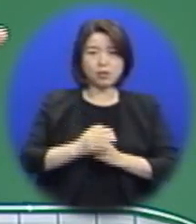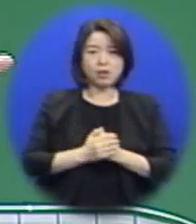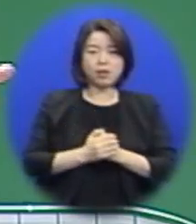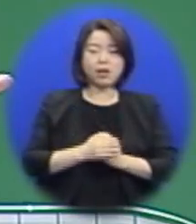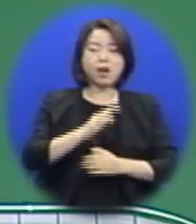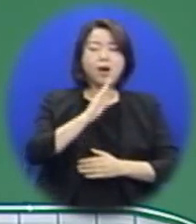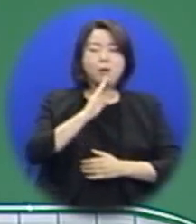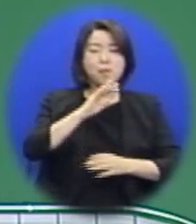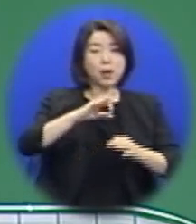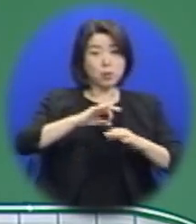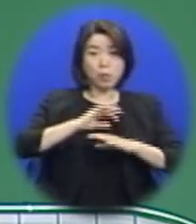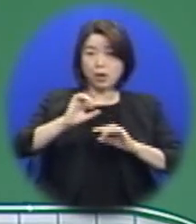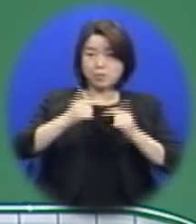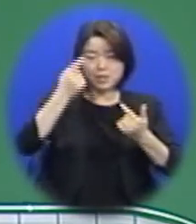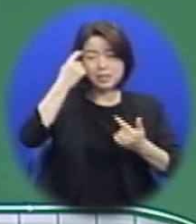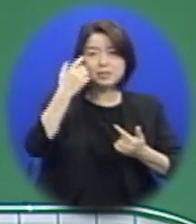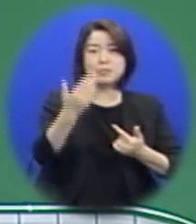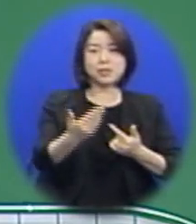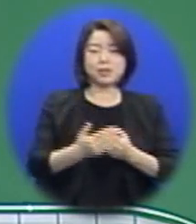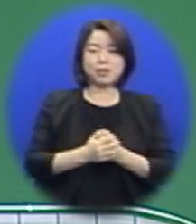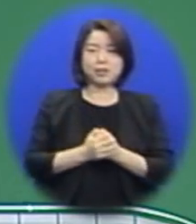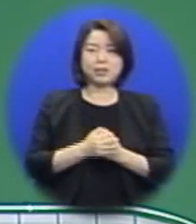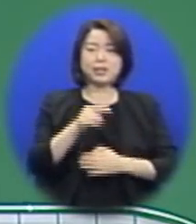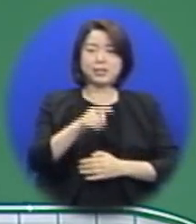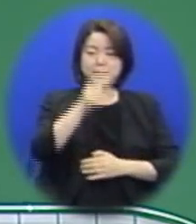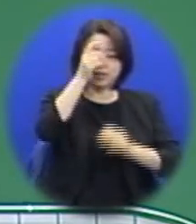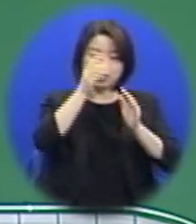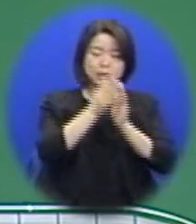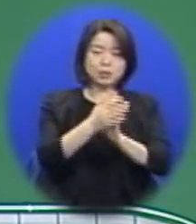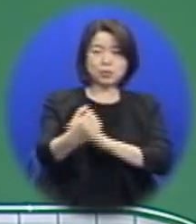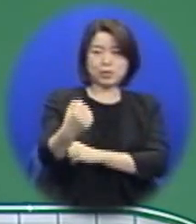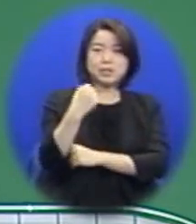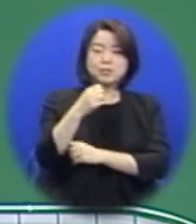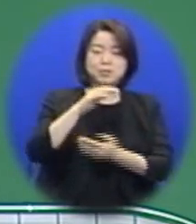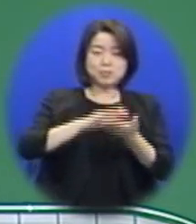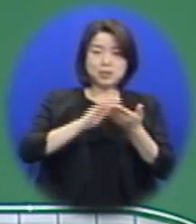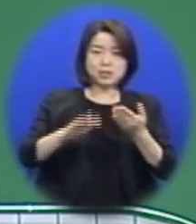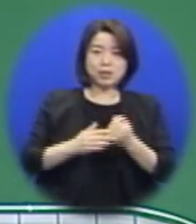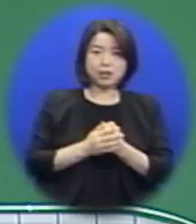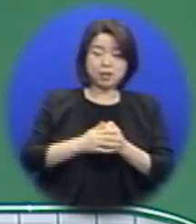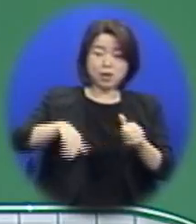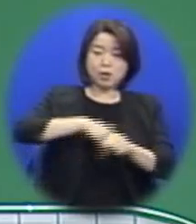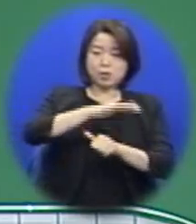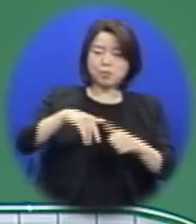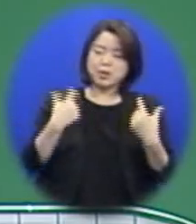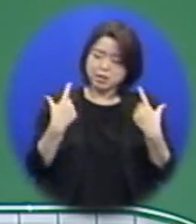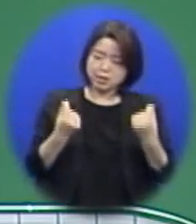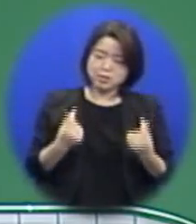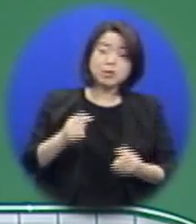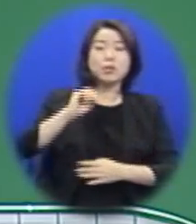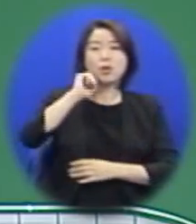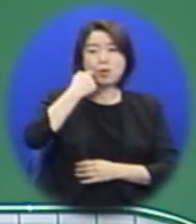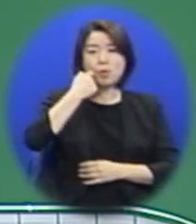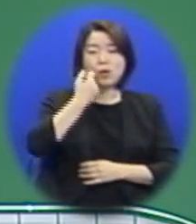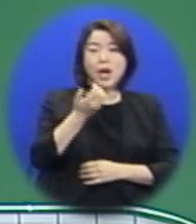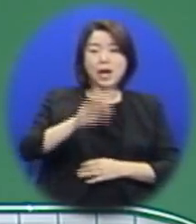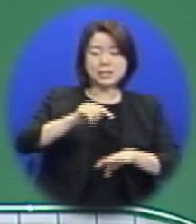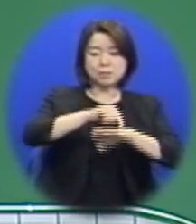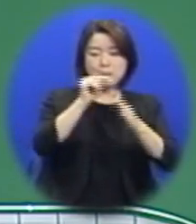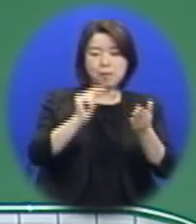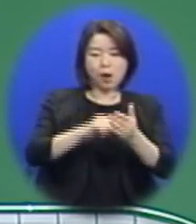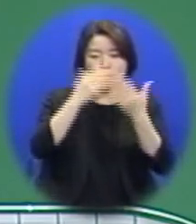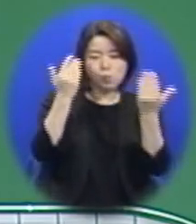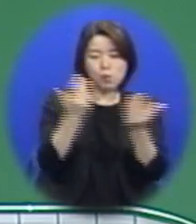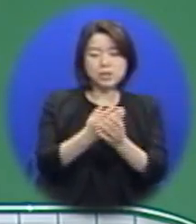정말 놀랍잖아요. 이게 기도의 능력이에요. 형편은 여전히 어렵습니다. 그런데 마음은 완전히 달라졌어요.